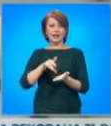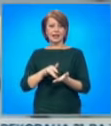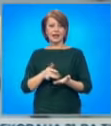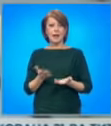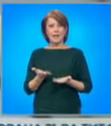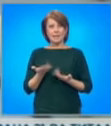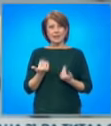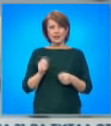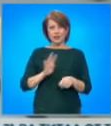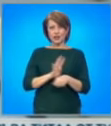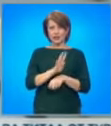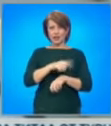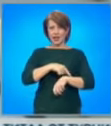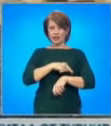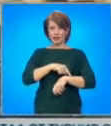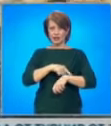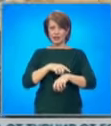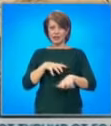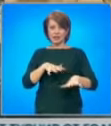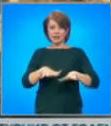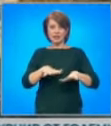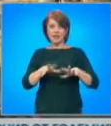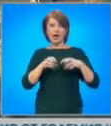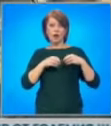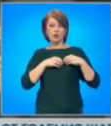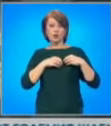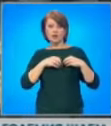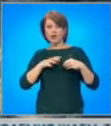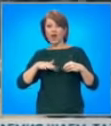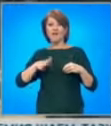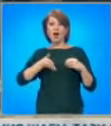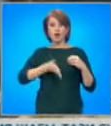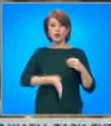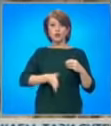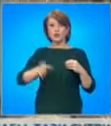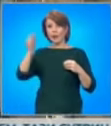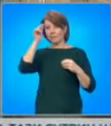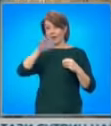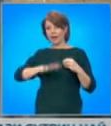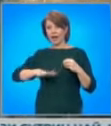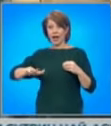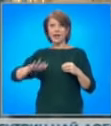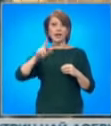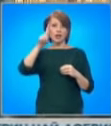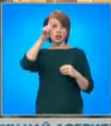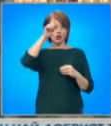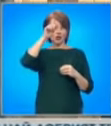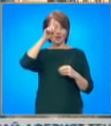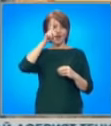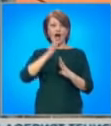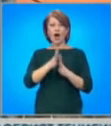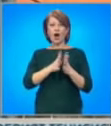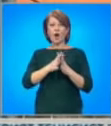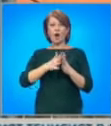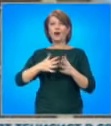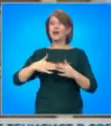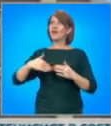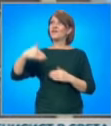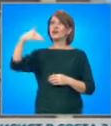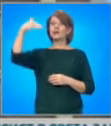преди 14 часа земетресение беше усетено в почти цяла Южна България и София. Хора, живеещи по високите етажи